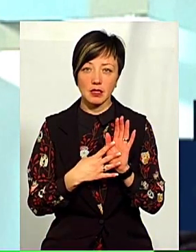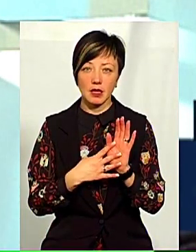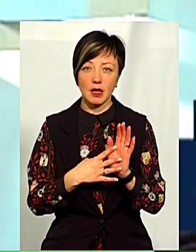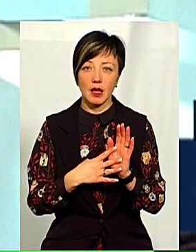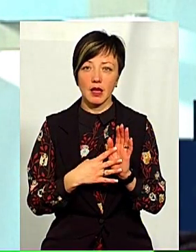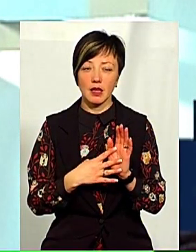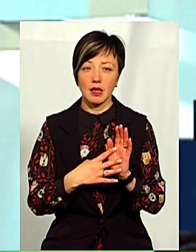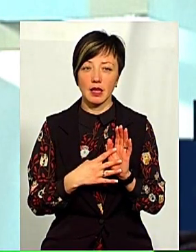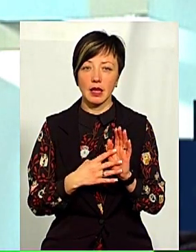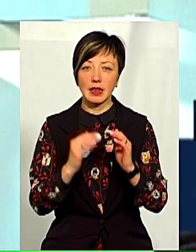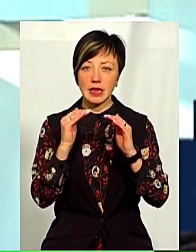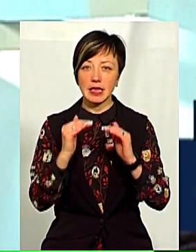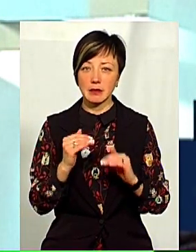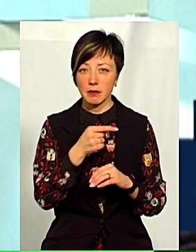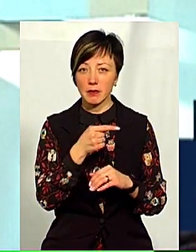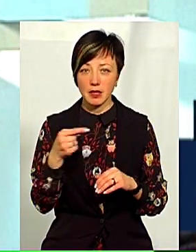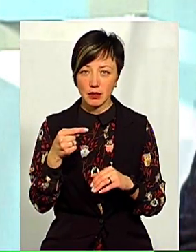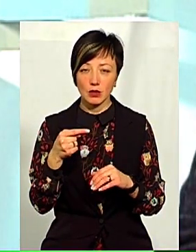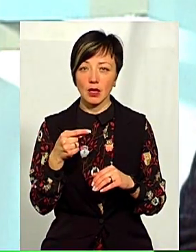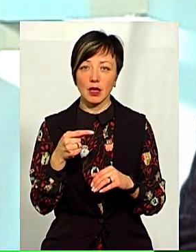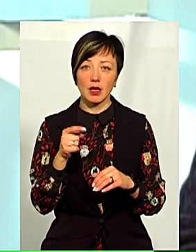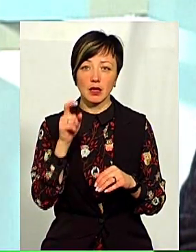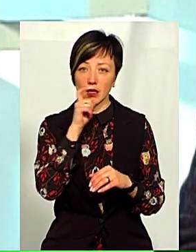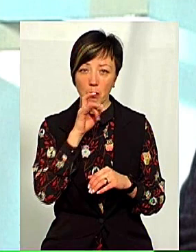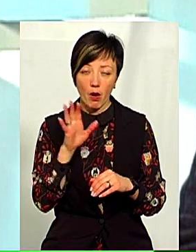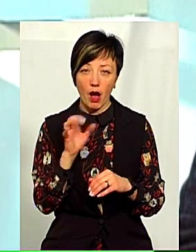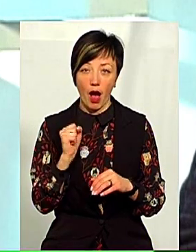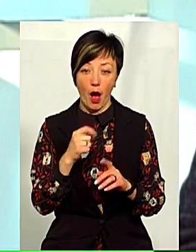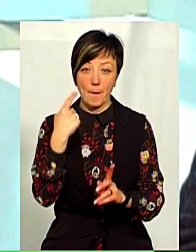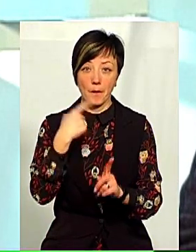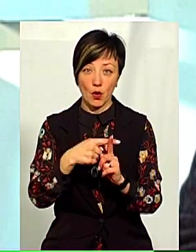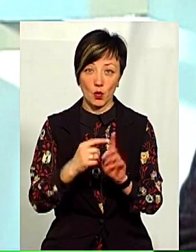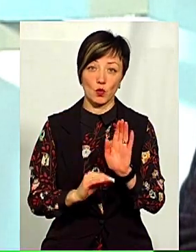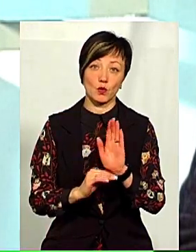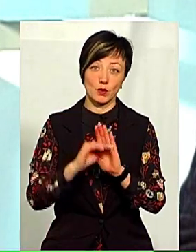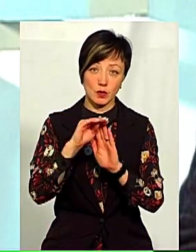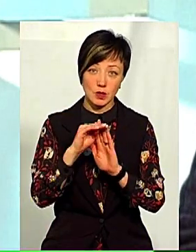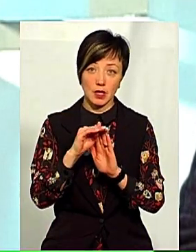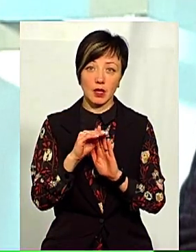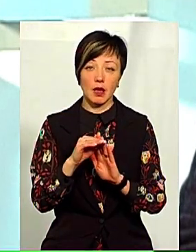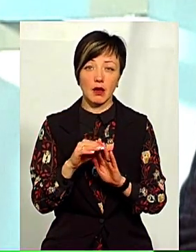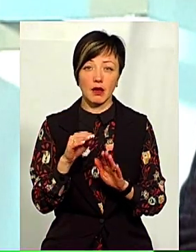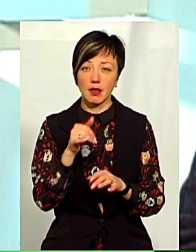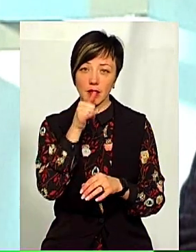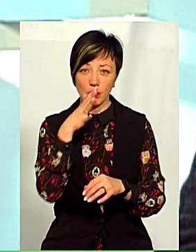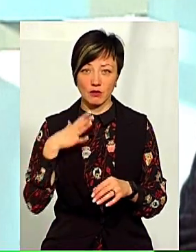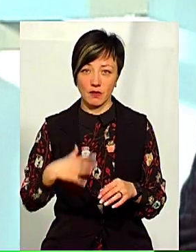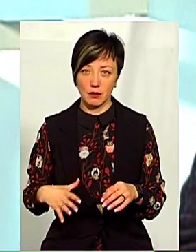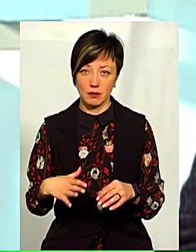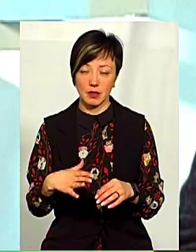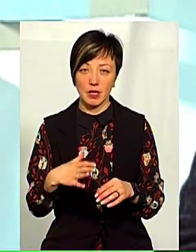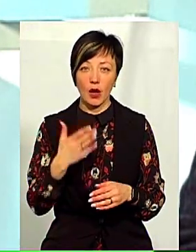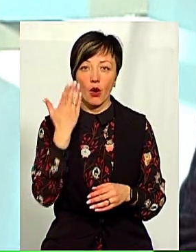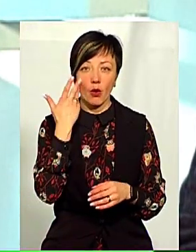низькі температури переносить досить таки впевнено, але він нестійкий до високих температур. І